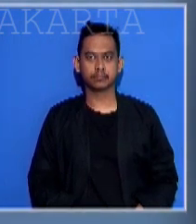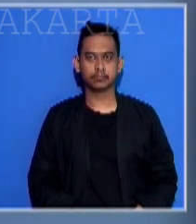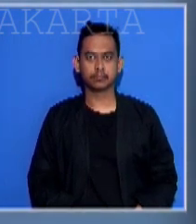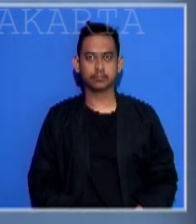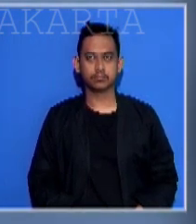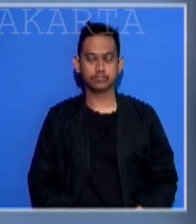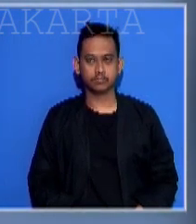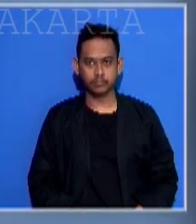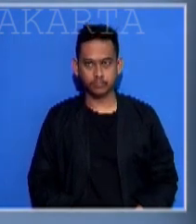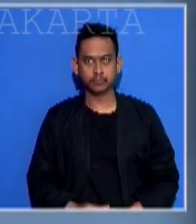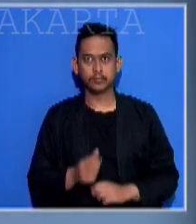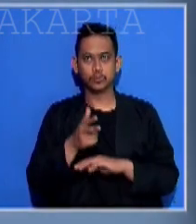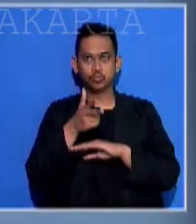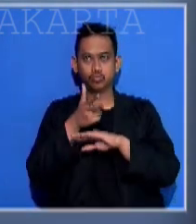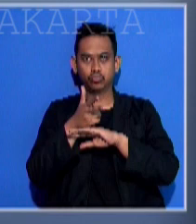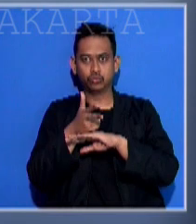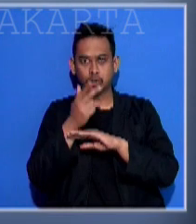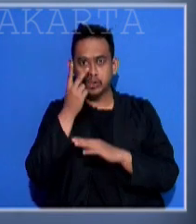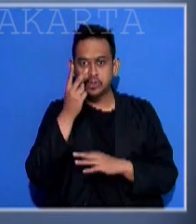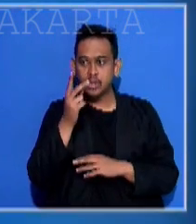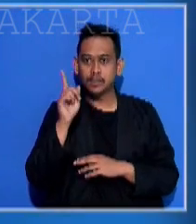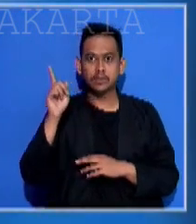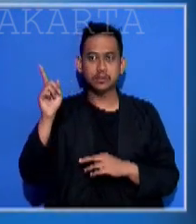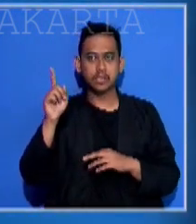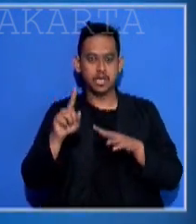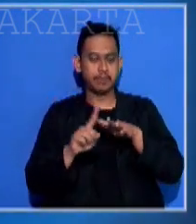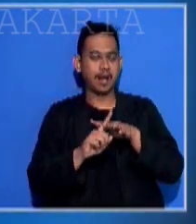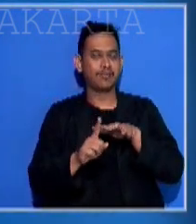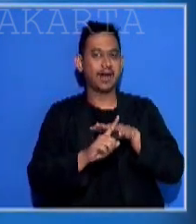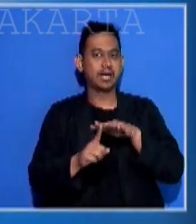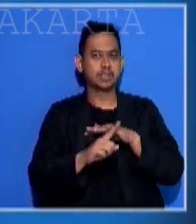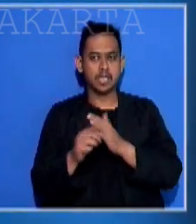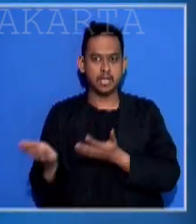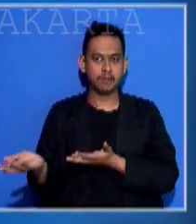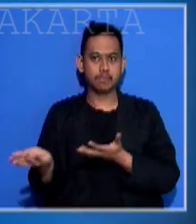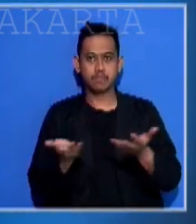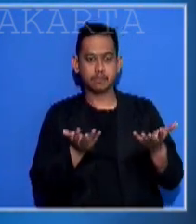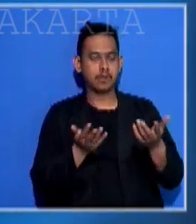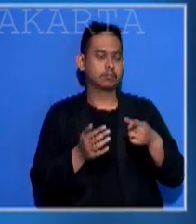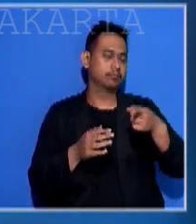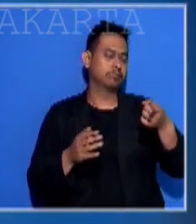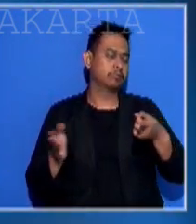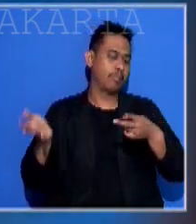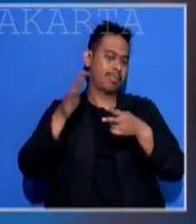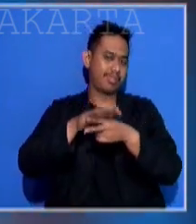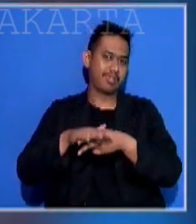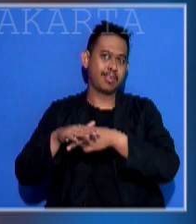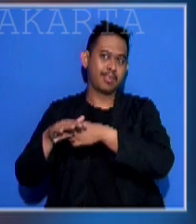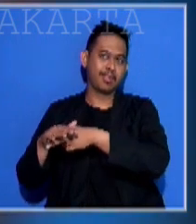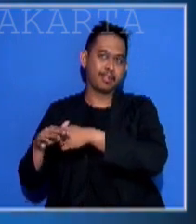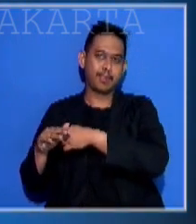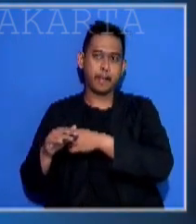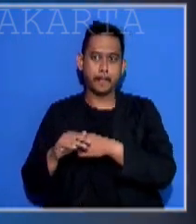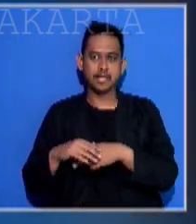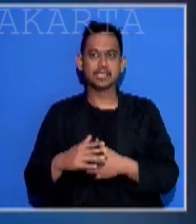Petugas merekam detik-detik proses evakuasi wisatawan yang terseret ombak di kawasan Pantai Watu Lawang, Kapanewon Tepus, Kabupaten Gunung